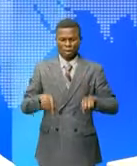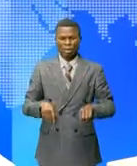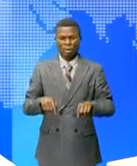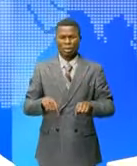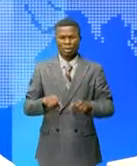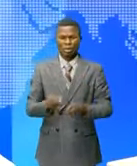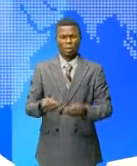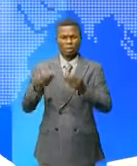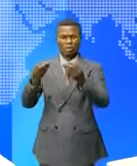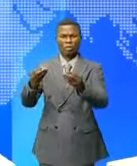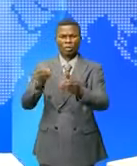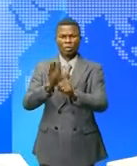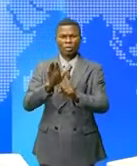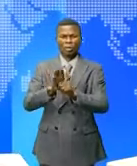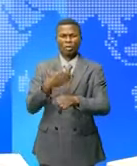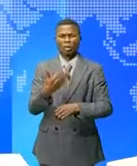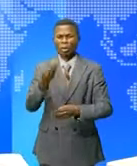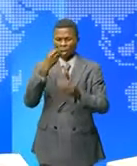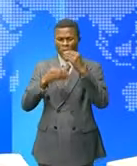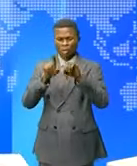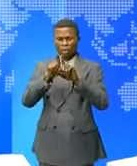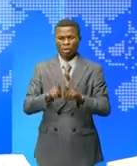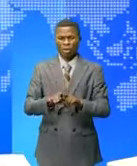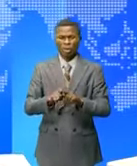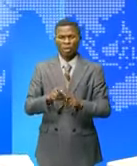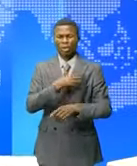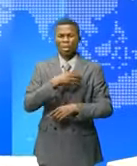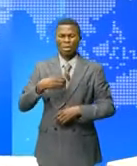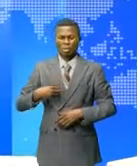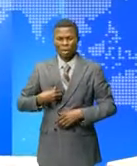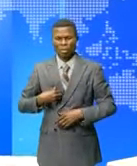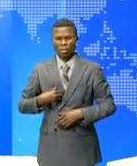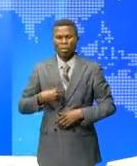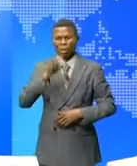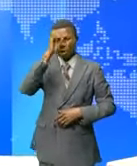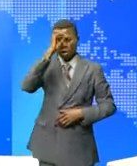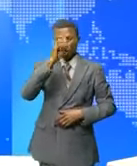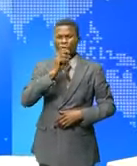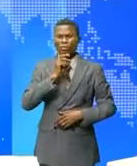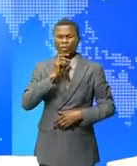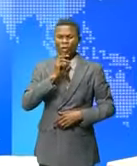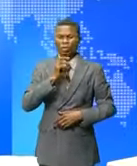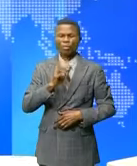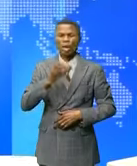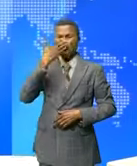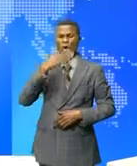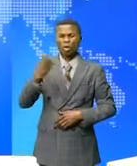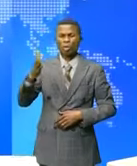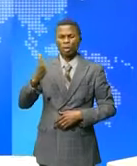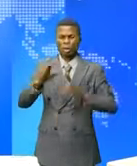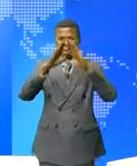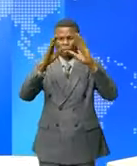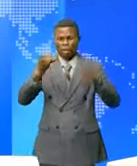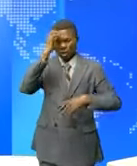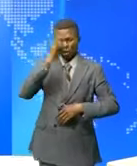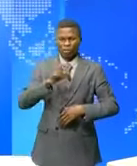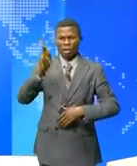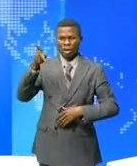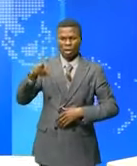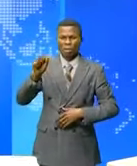Ils ont remis un don de vivre et non vivre aux filles mères veuves du centre de santé Accomplissement et de l'orphelinat Paola.